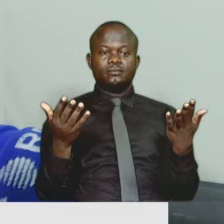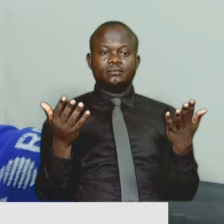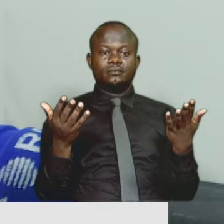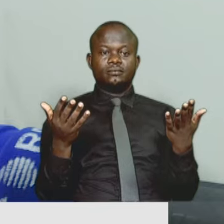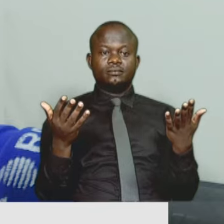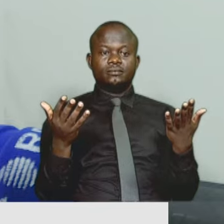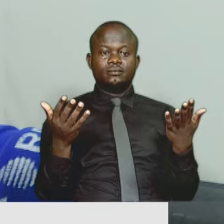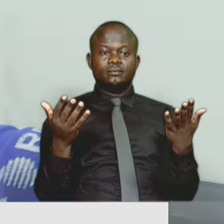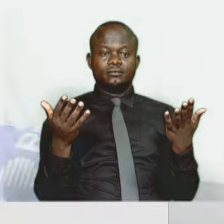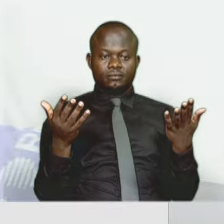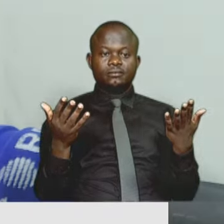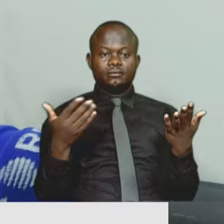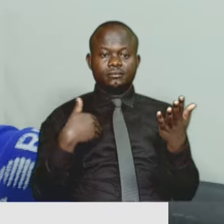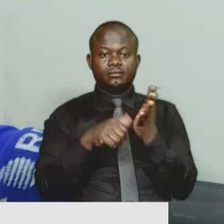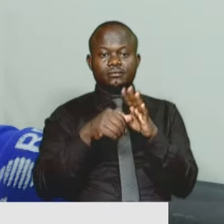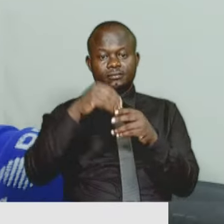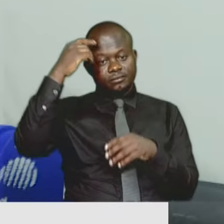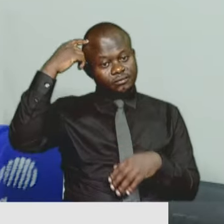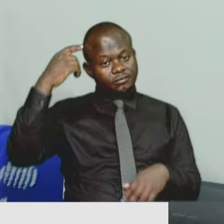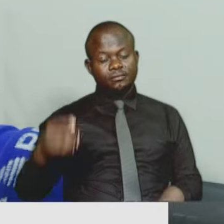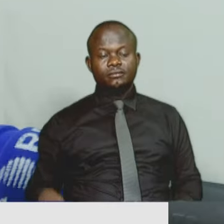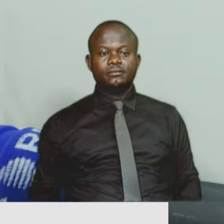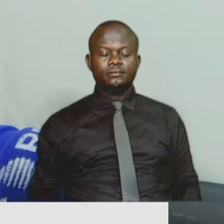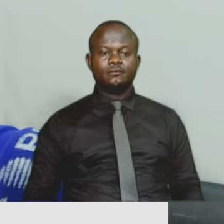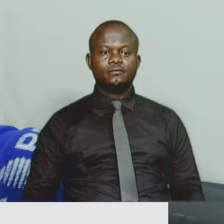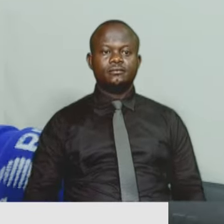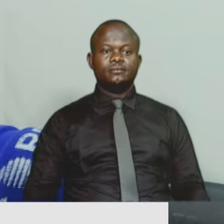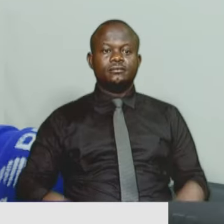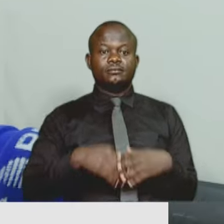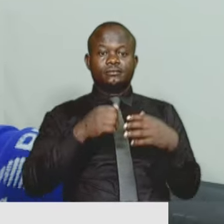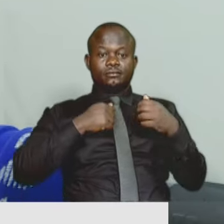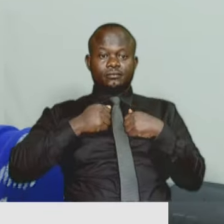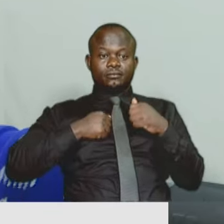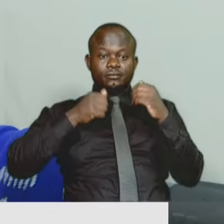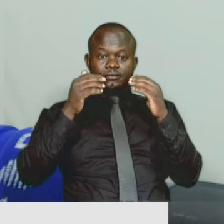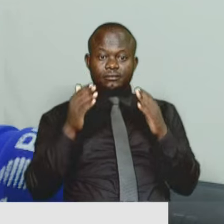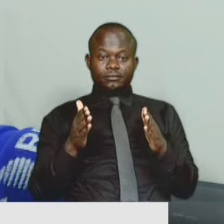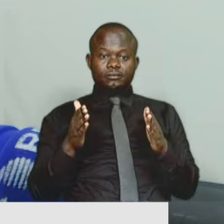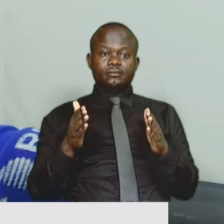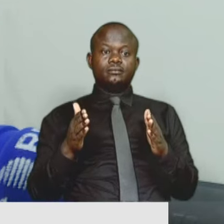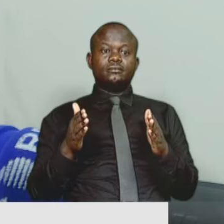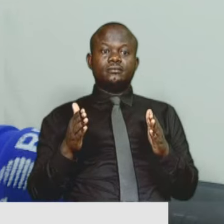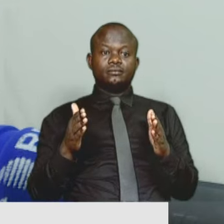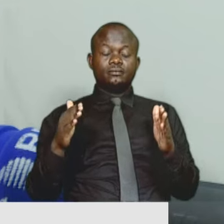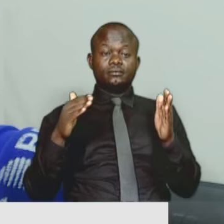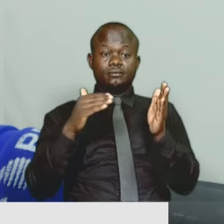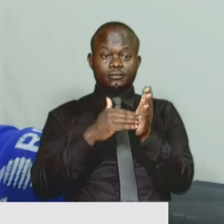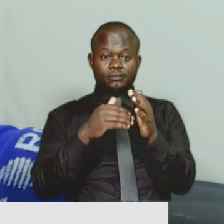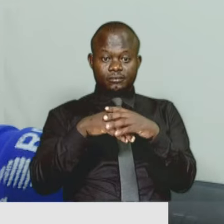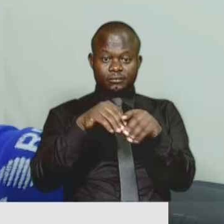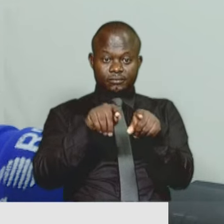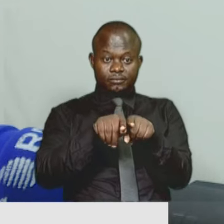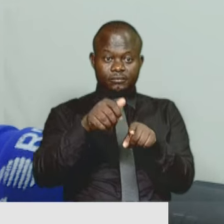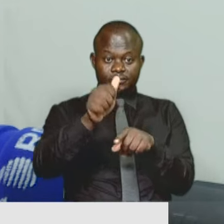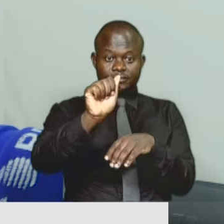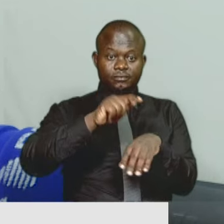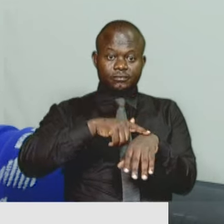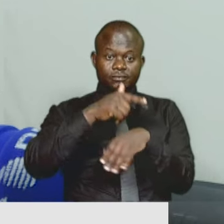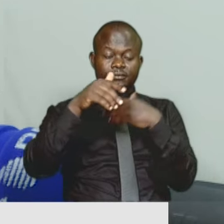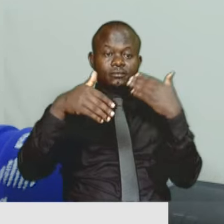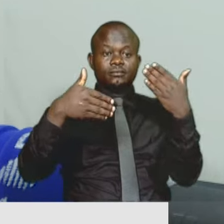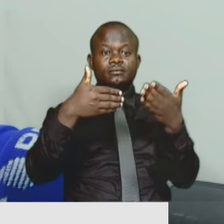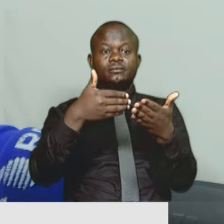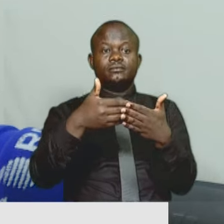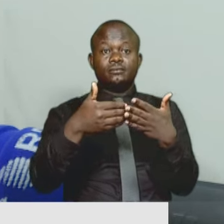bagira ikibazo cyo mu mutwe. Nk'uko mubizi ibihe ngibi bituma abantu